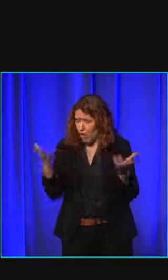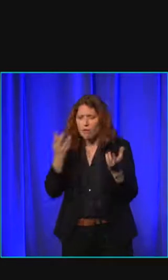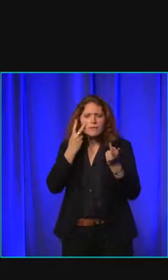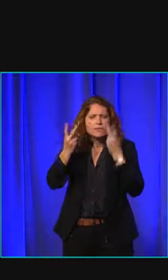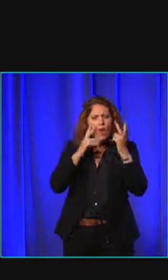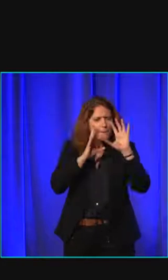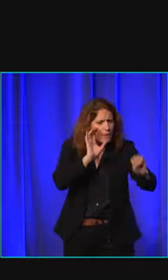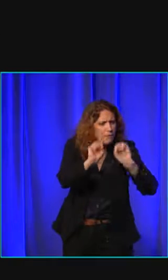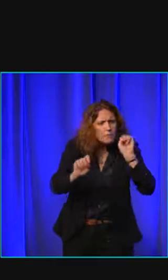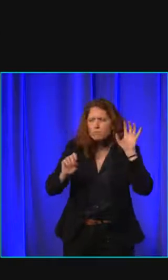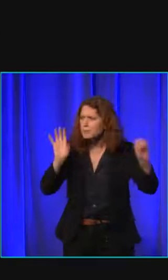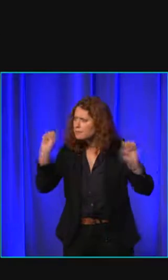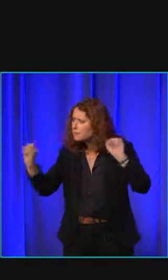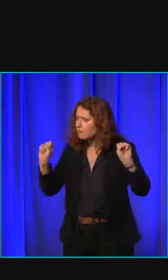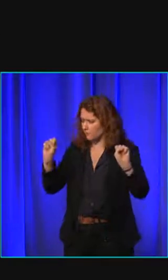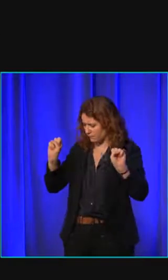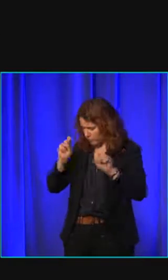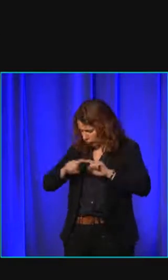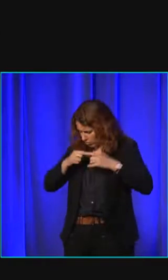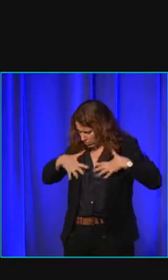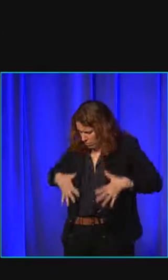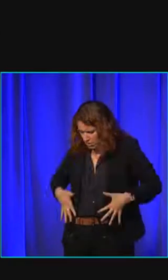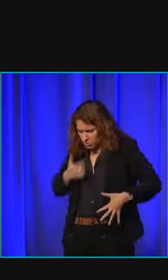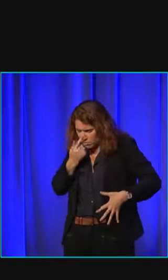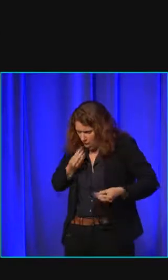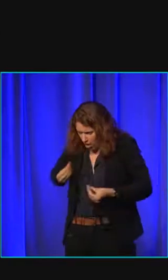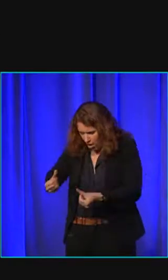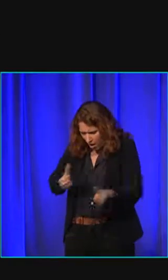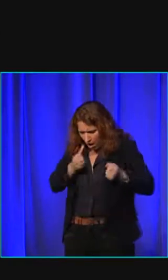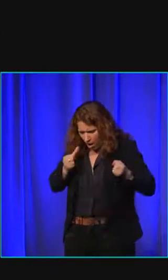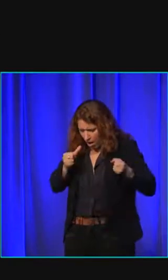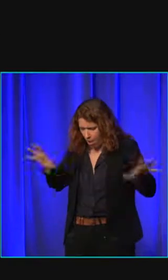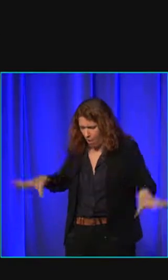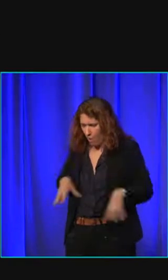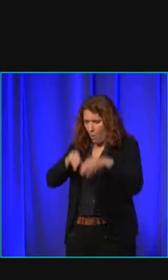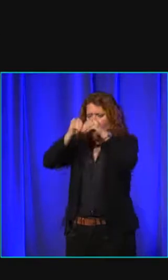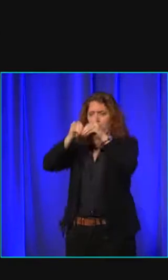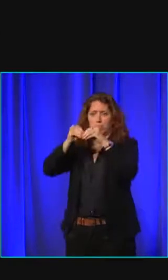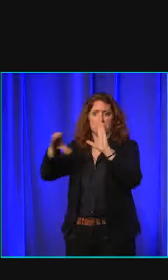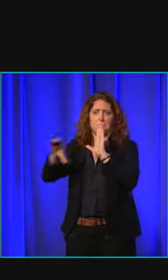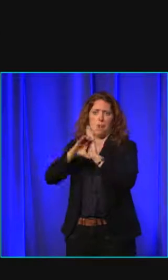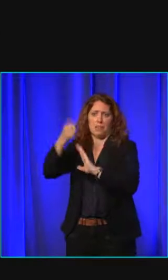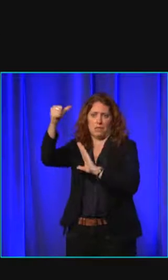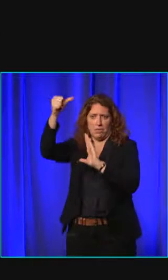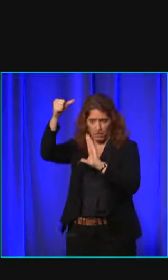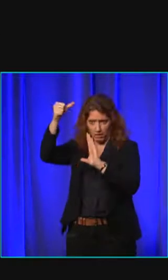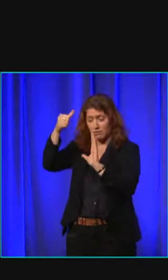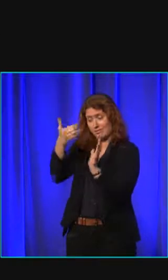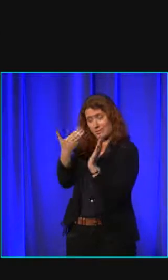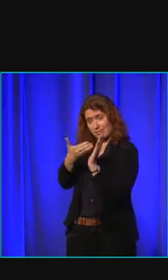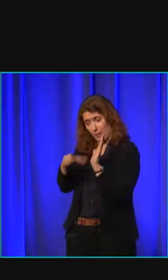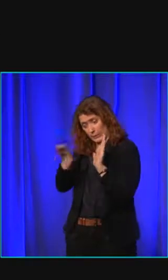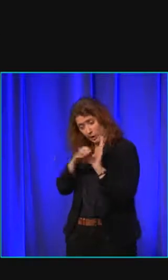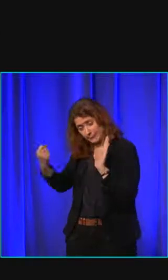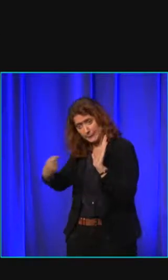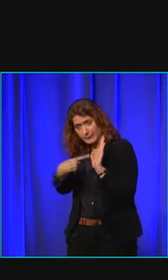visuelles, auditives, somatosensorielles en un code commun et qui va envoyer cette information, ce